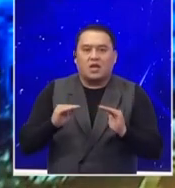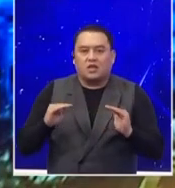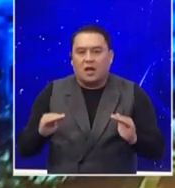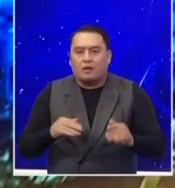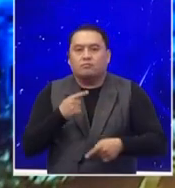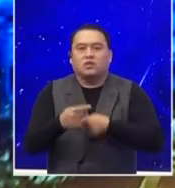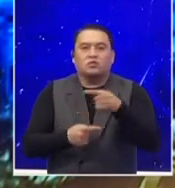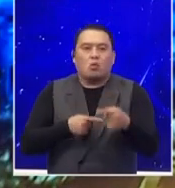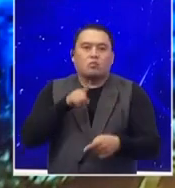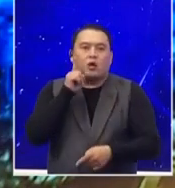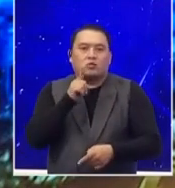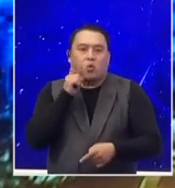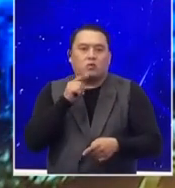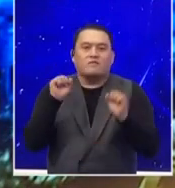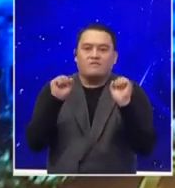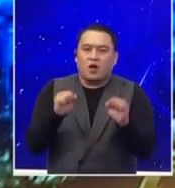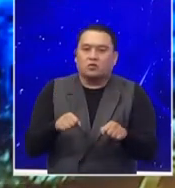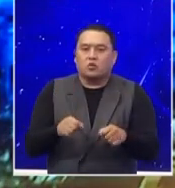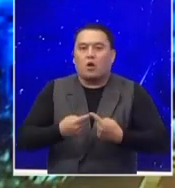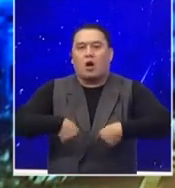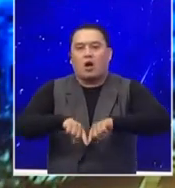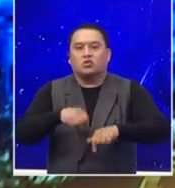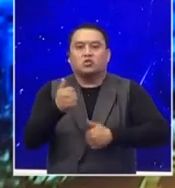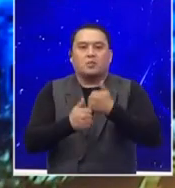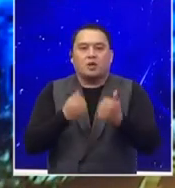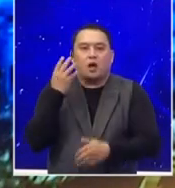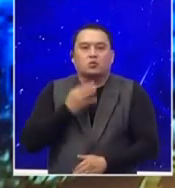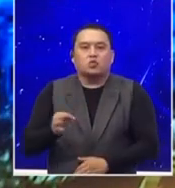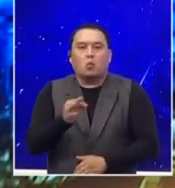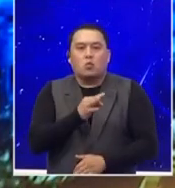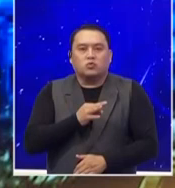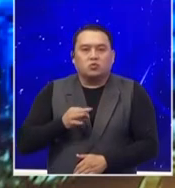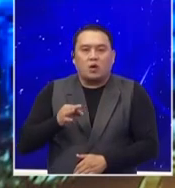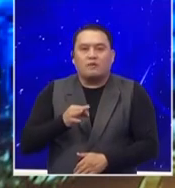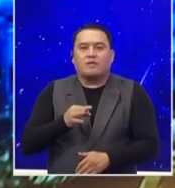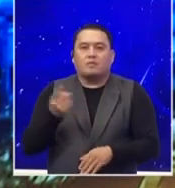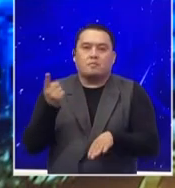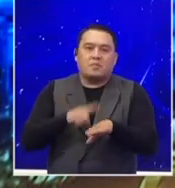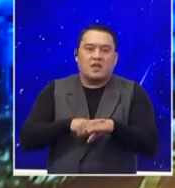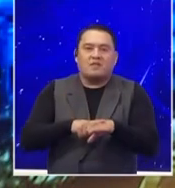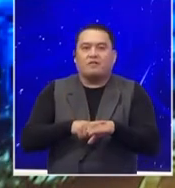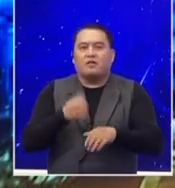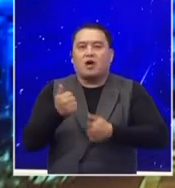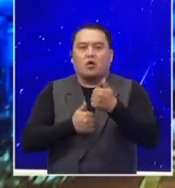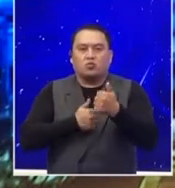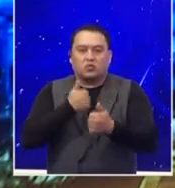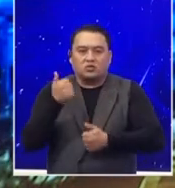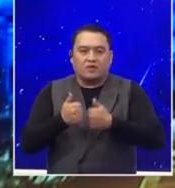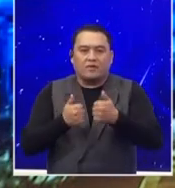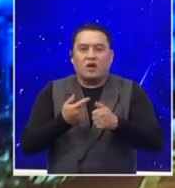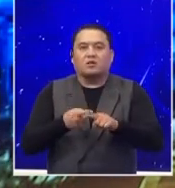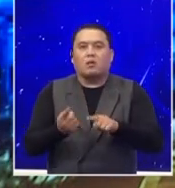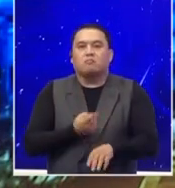подрастающего поколения при первой же возможности организуют чемпионат Алматинской области за выход на первенство страны. А